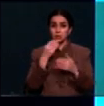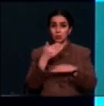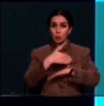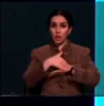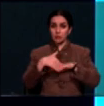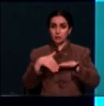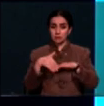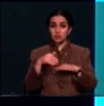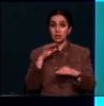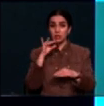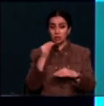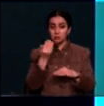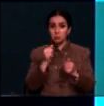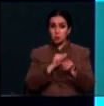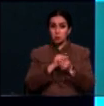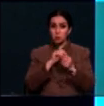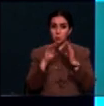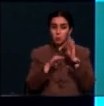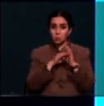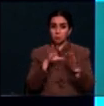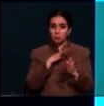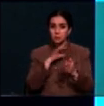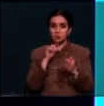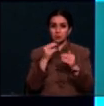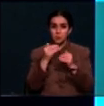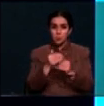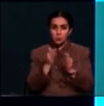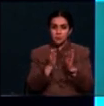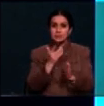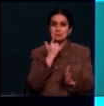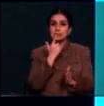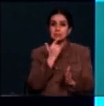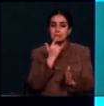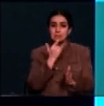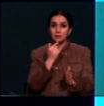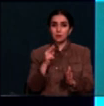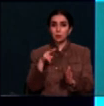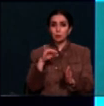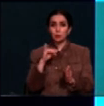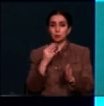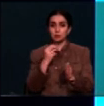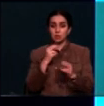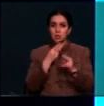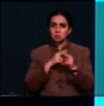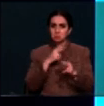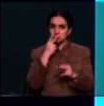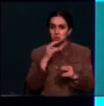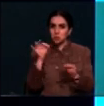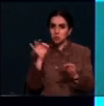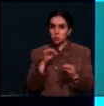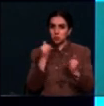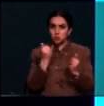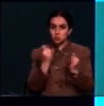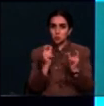адрес. Под бумагой оказался небольшой ювелирный футляр красного плюща, видимо, только что